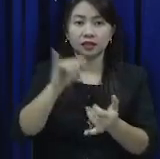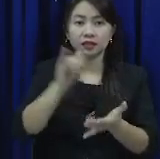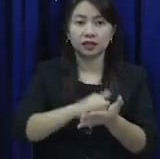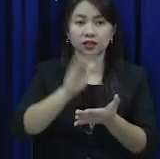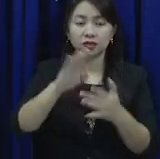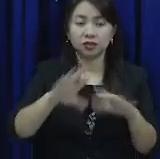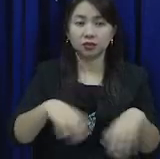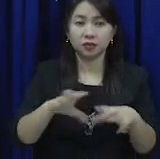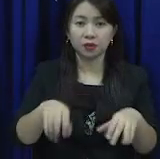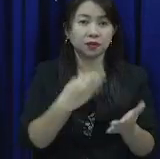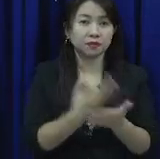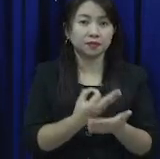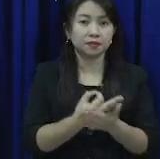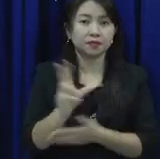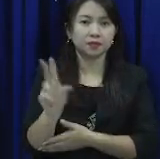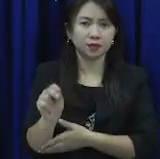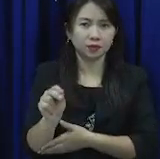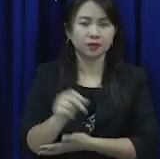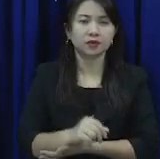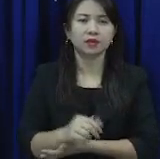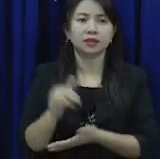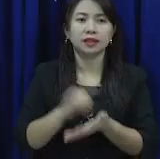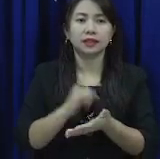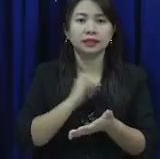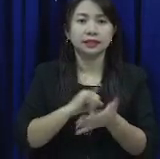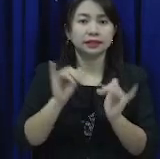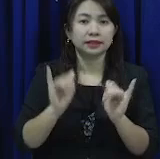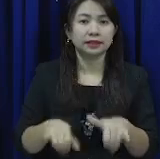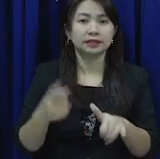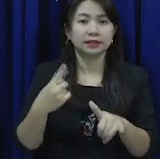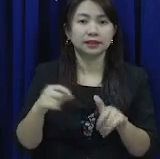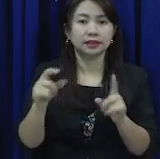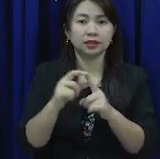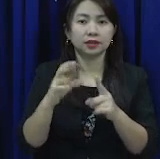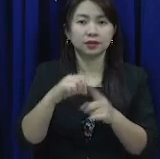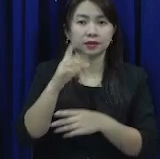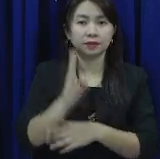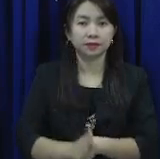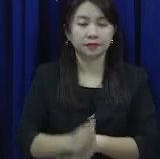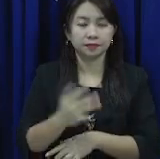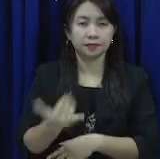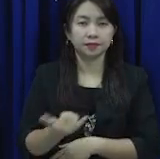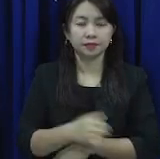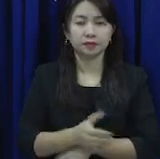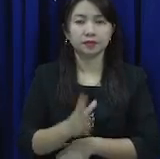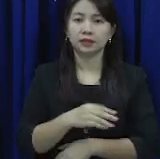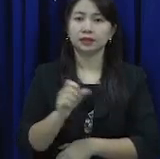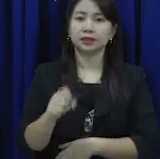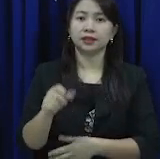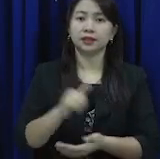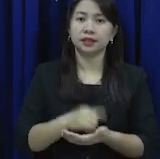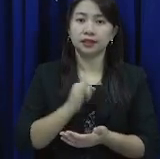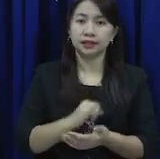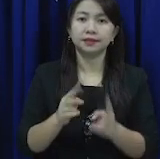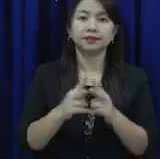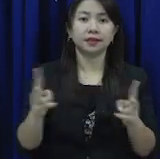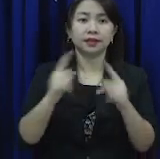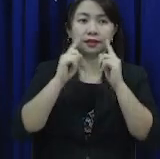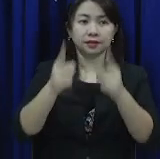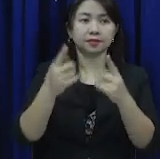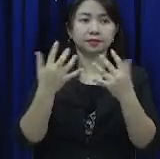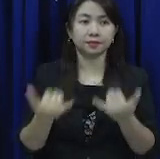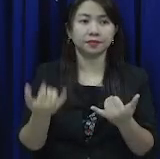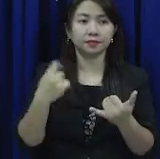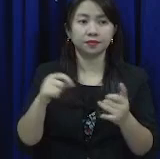money we all know that it's not It's still the word of God It's still this book right here ito pa rin ang pinak kasagutan